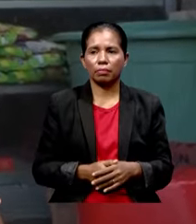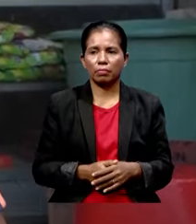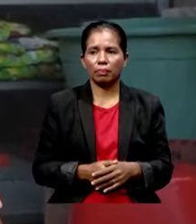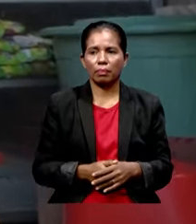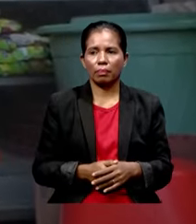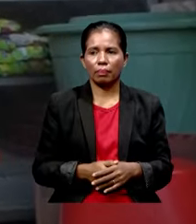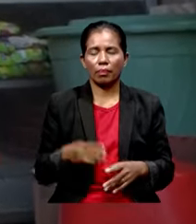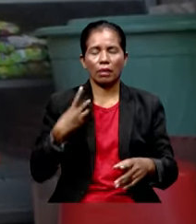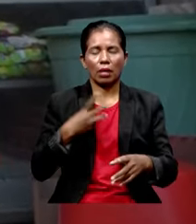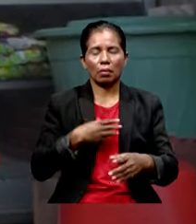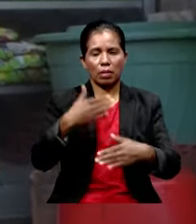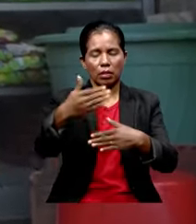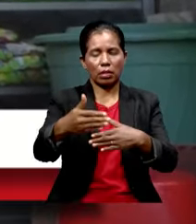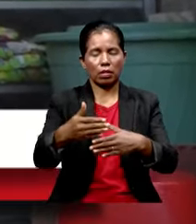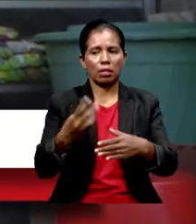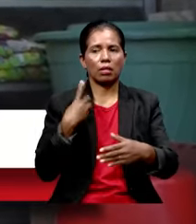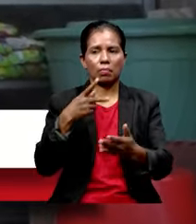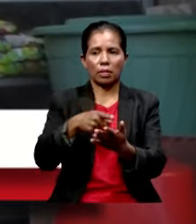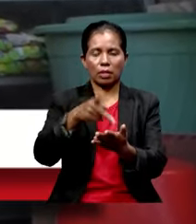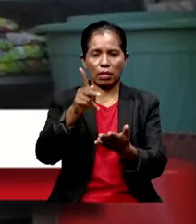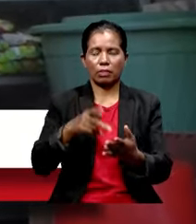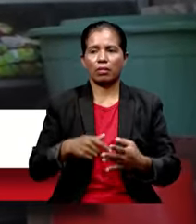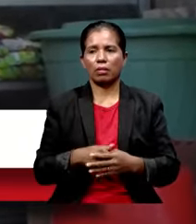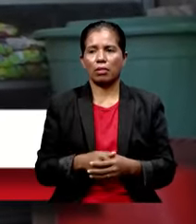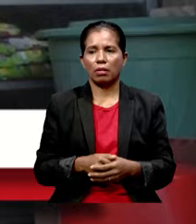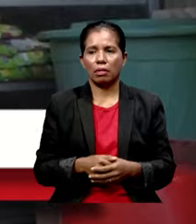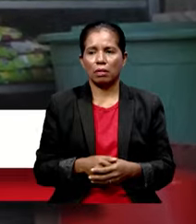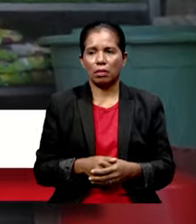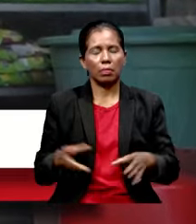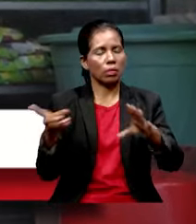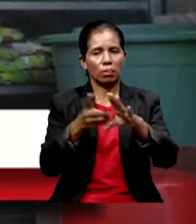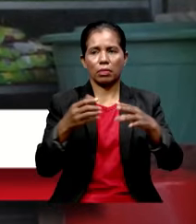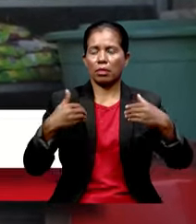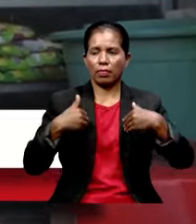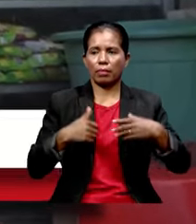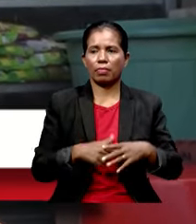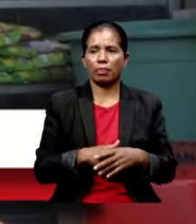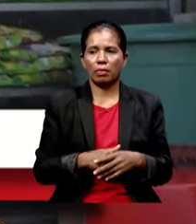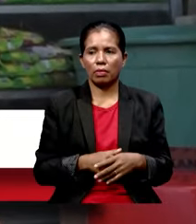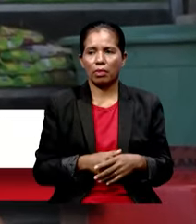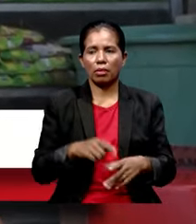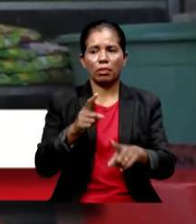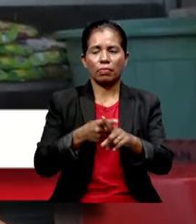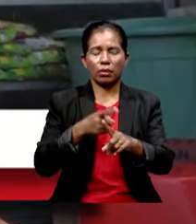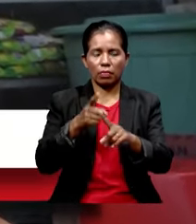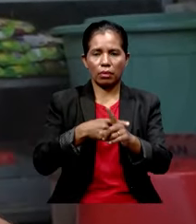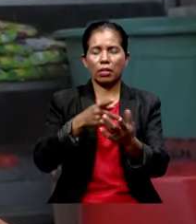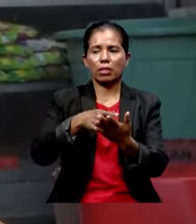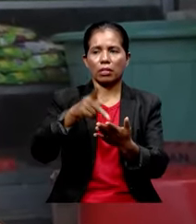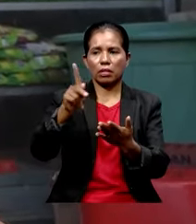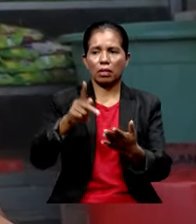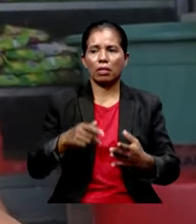Ane ami parti bai bai ne saba le tena am selu. Ne ami na dokument ya. Fula fula selu an sepa ma ne re selu re